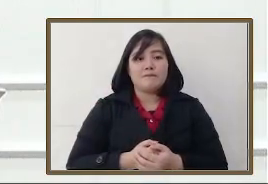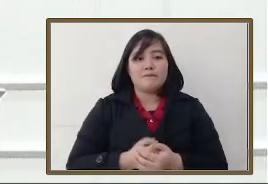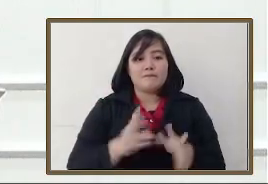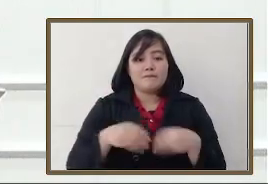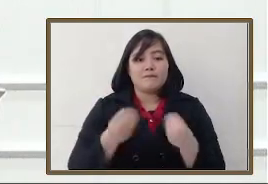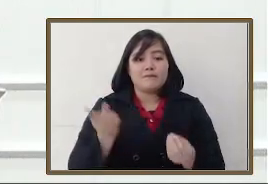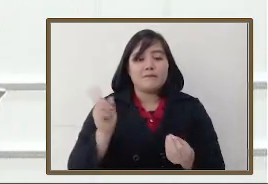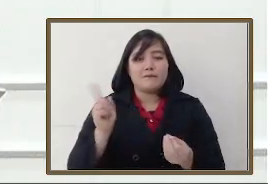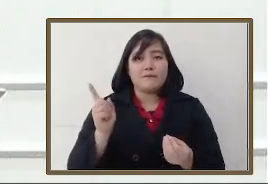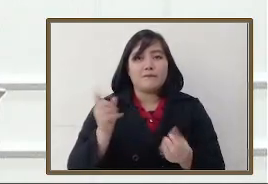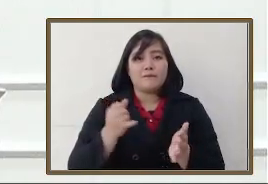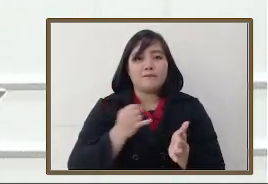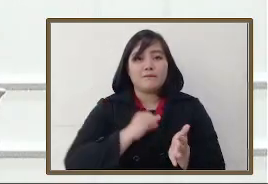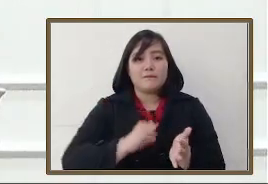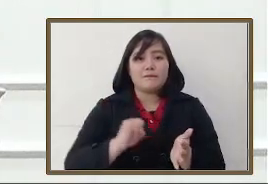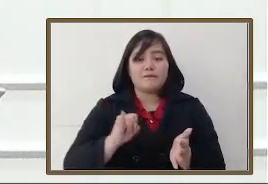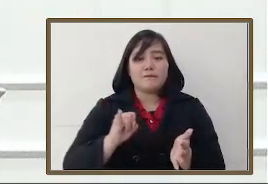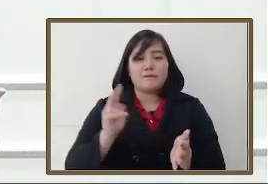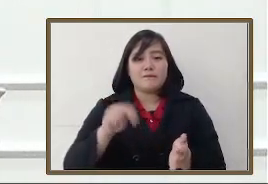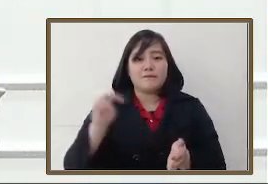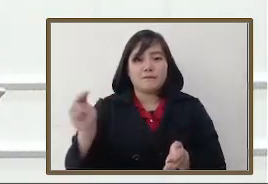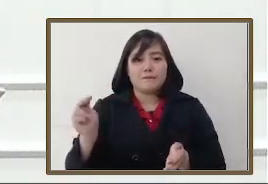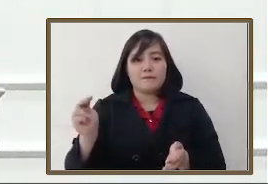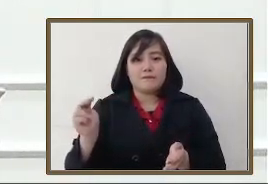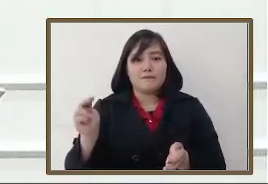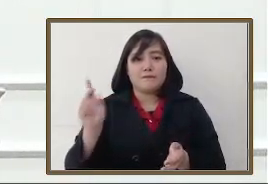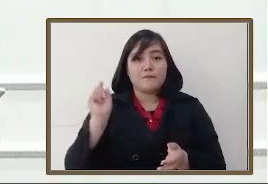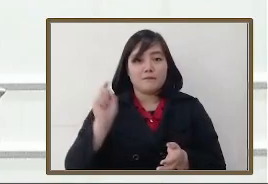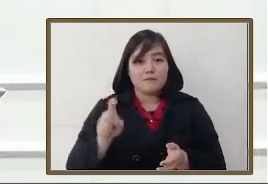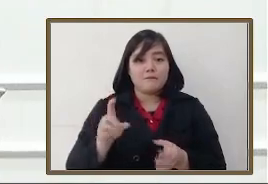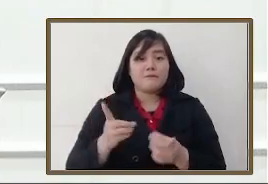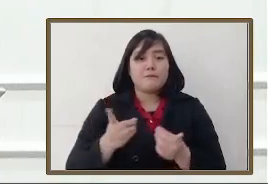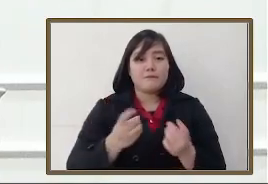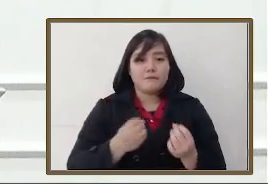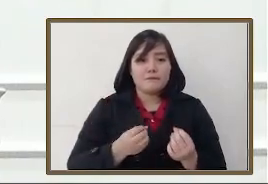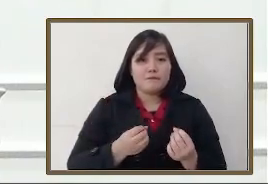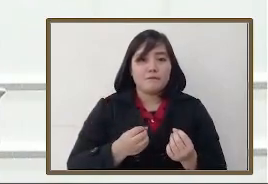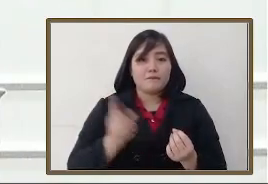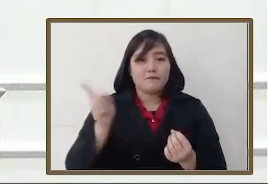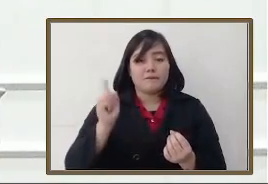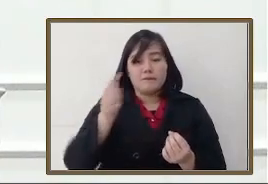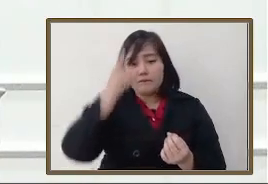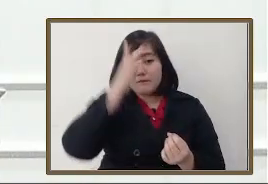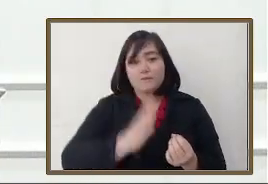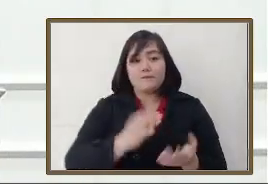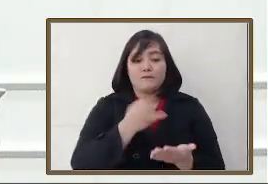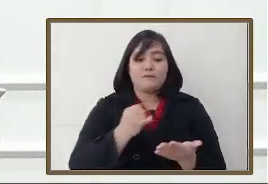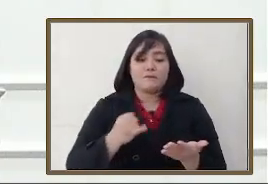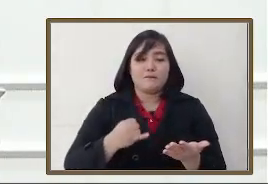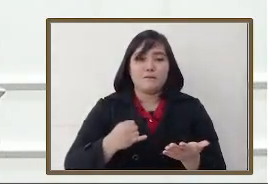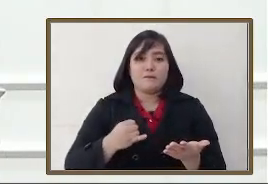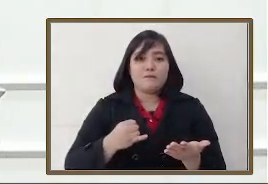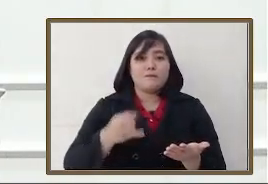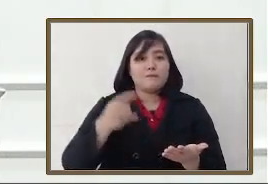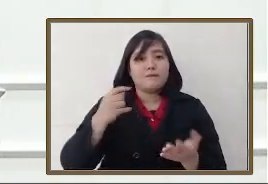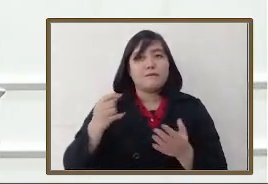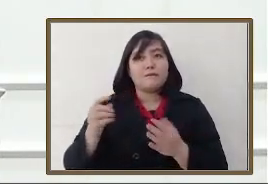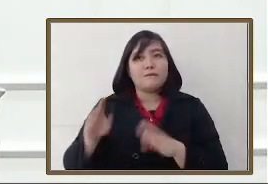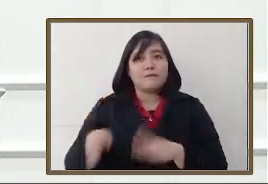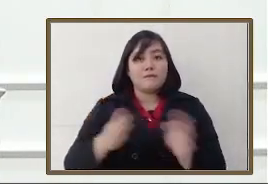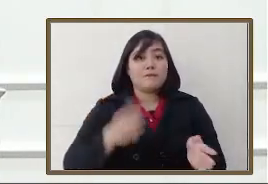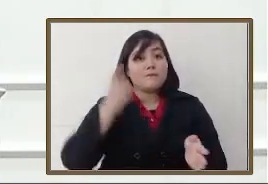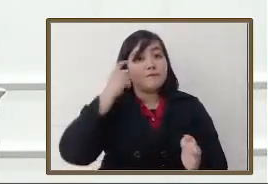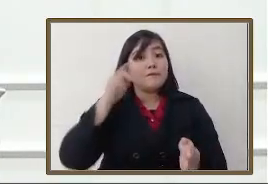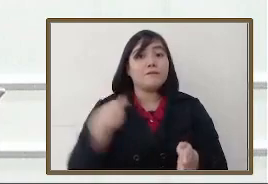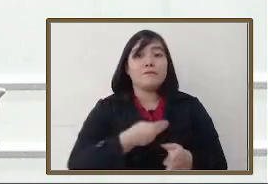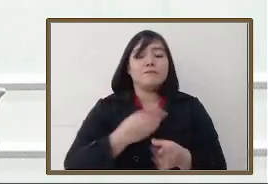to fulfill what God has designed for you to do. Okay? Katulad sabi ko kanina, pinapababaw